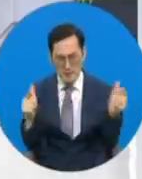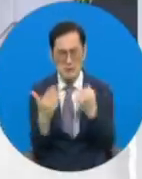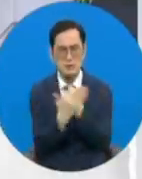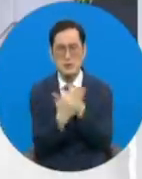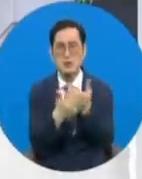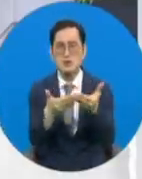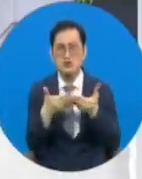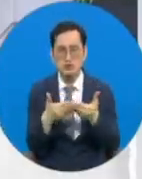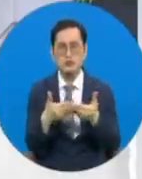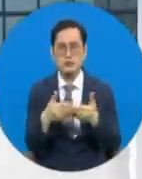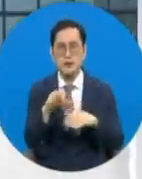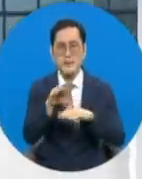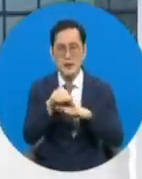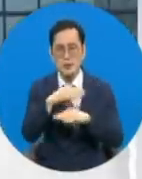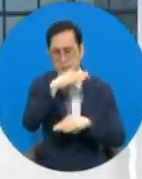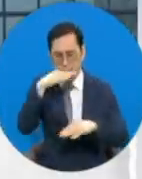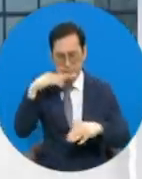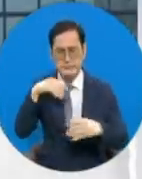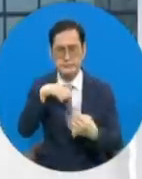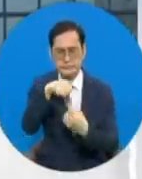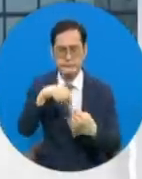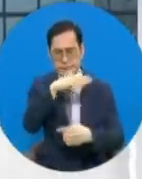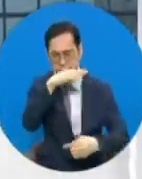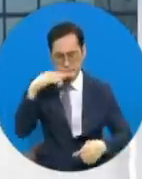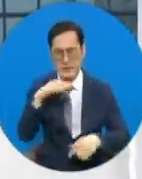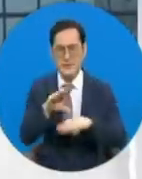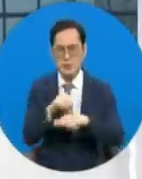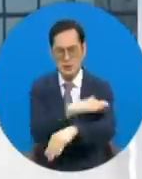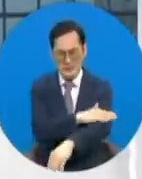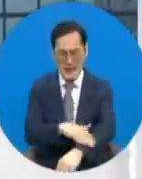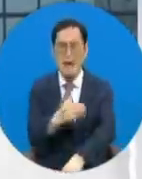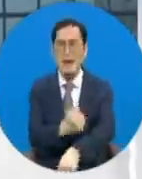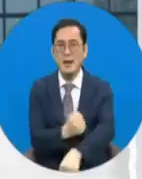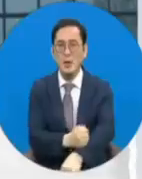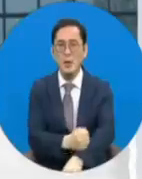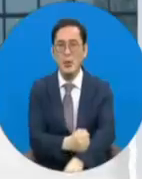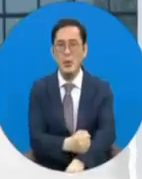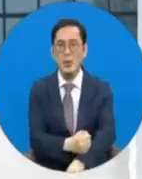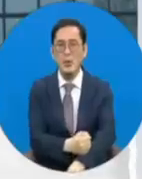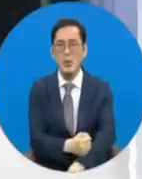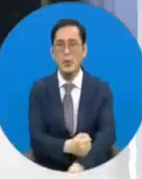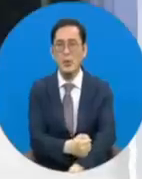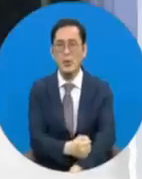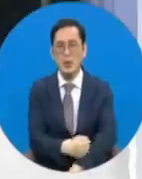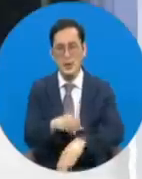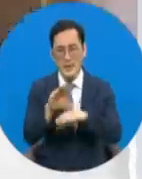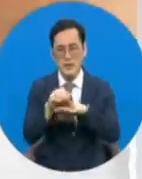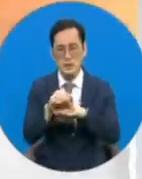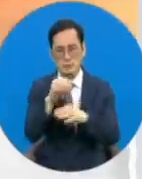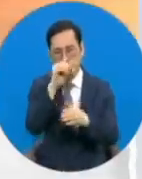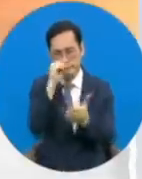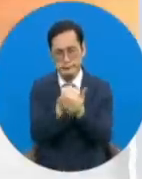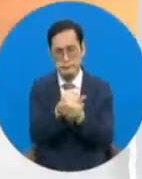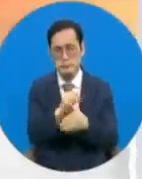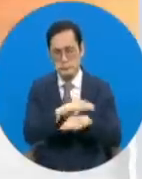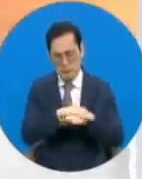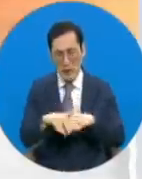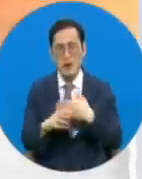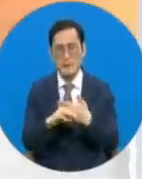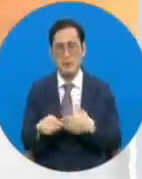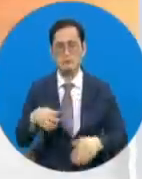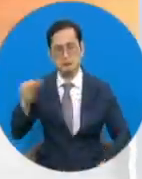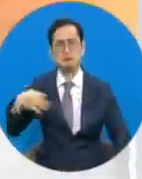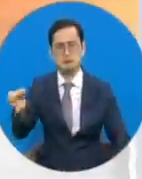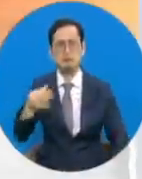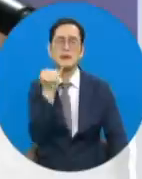그리고 방만한 경영이 아니라 아주 정말 짜임새 있게 공영방송의 역할을 다 해왔다면 뭐 그래 KBS 공영방송으로서 우리가 낼 수 있는